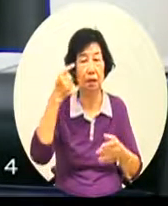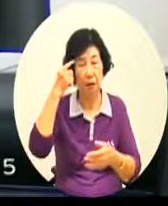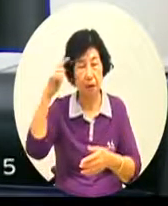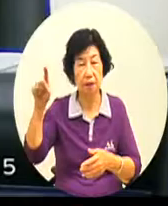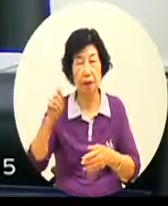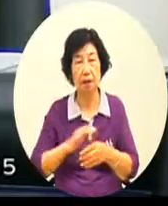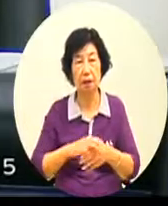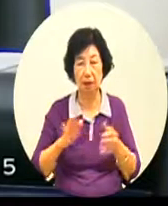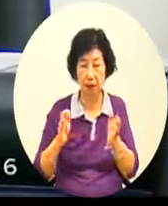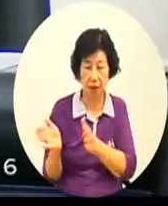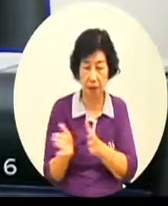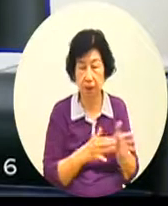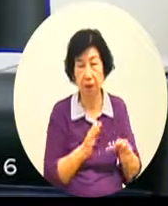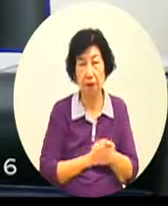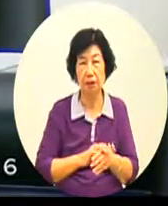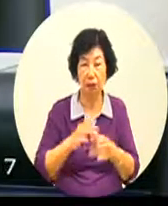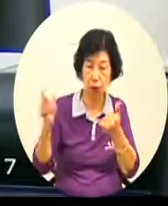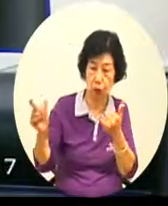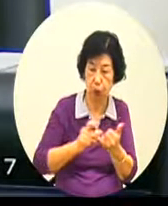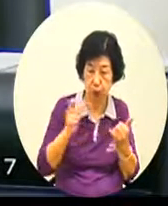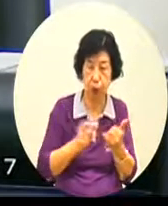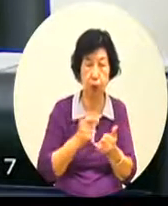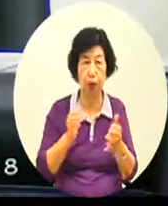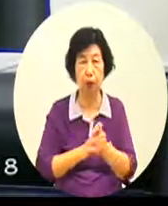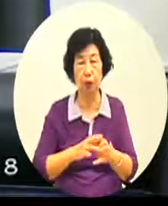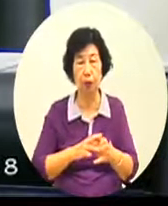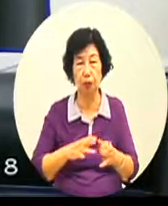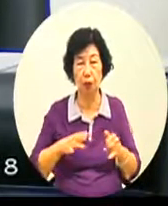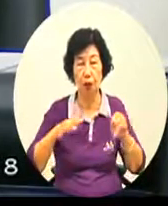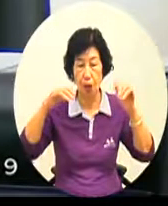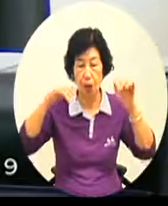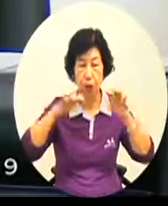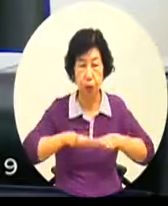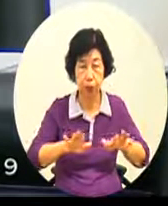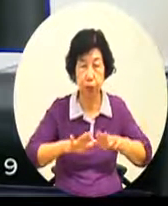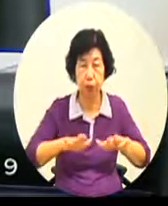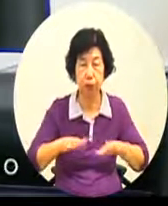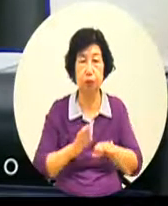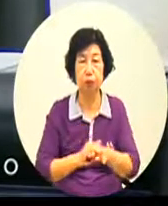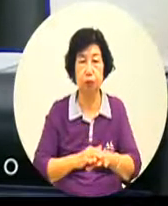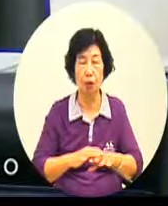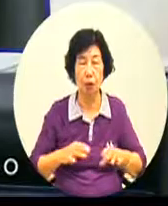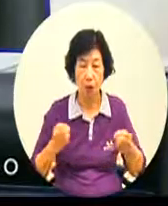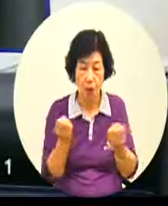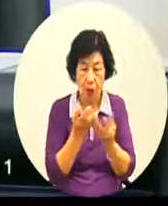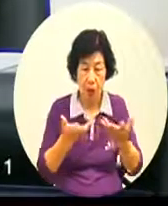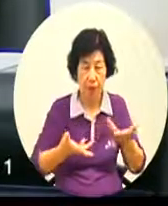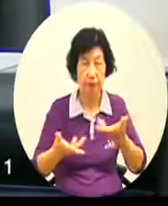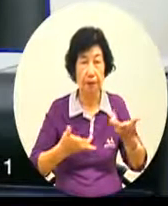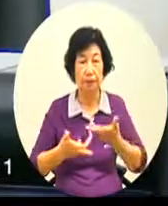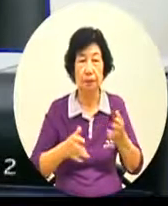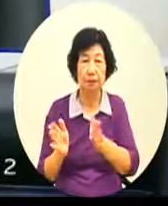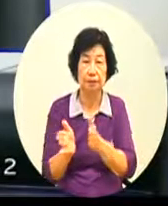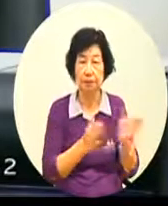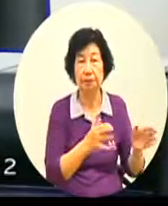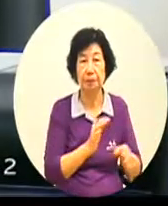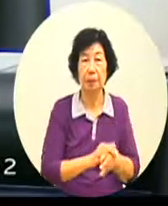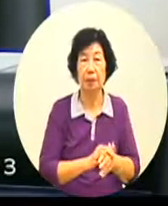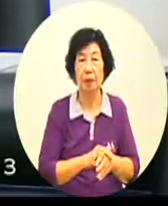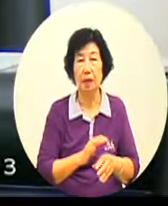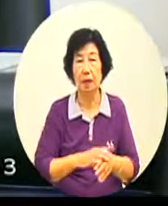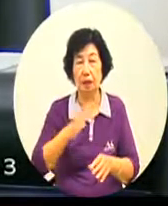灾事变或者突发的事件等因素以外，雇主是不可以请劳